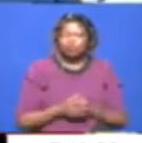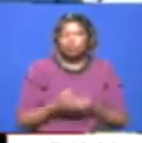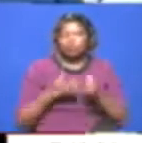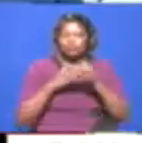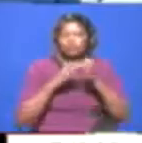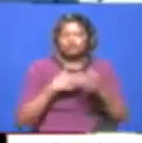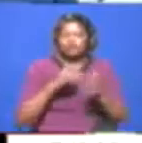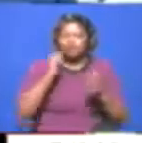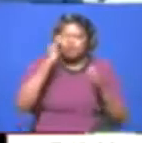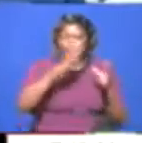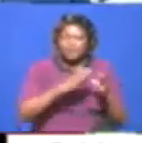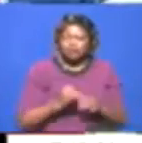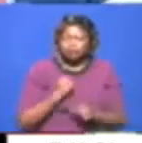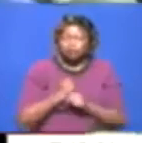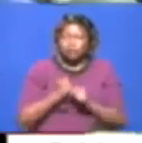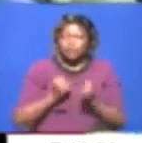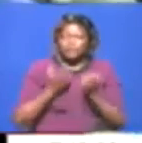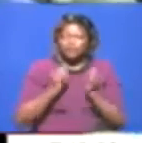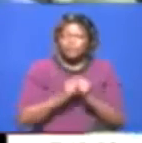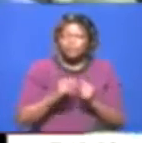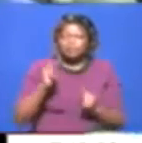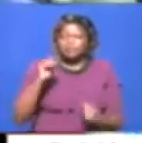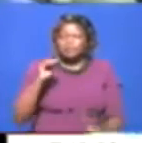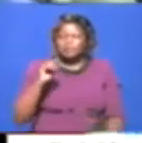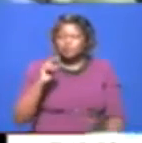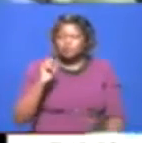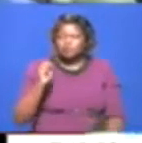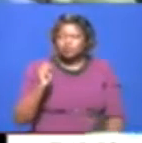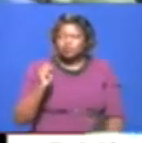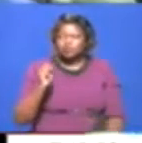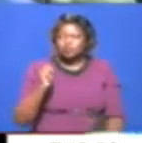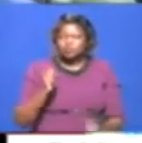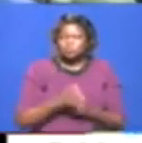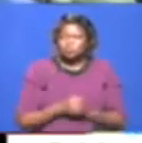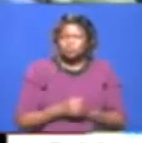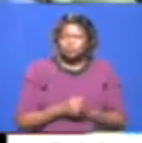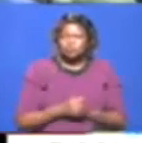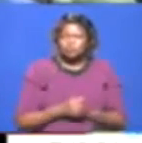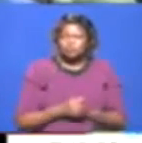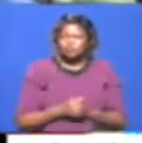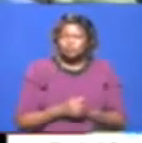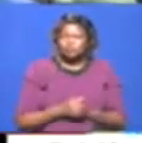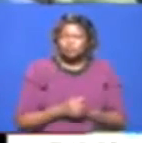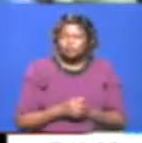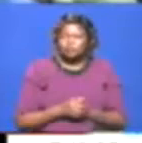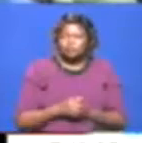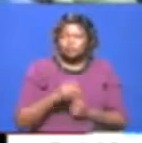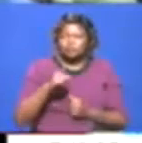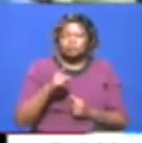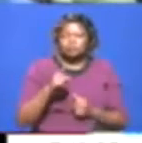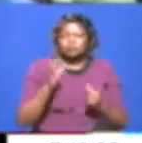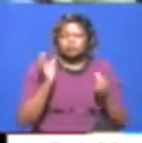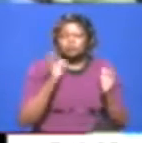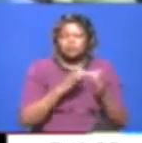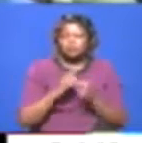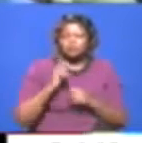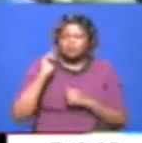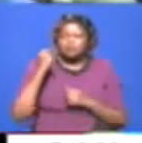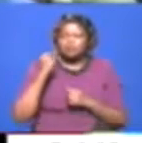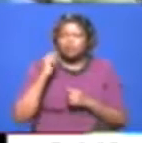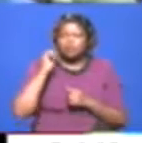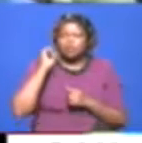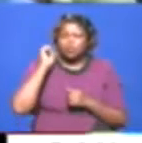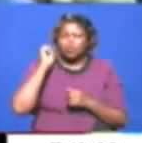kama gold na oil. The Democratic Action Party of Kenya shall field candidates for